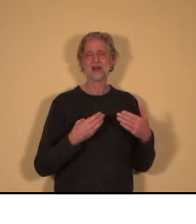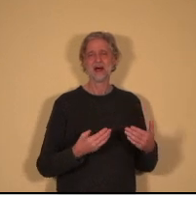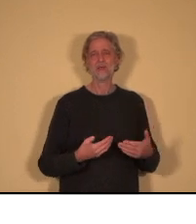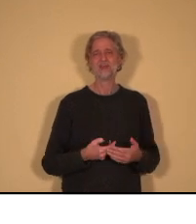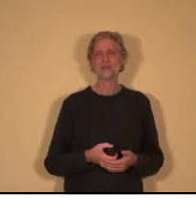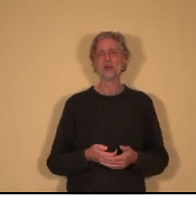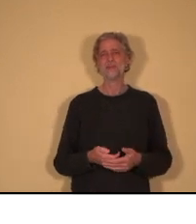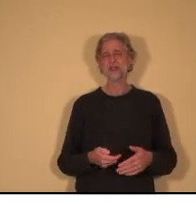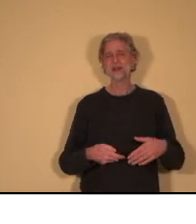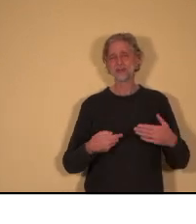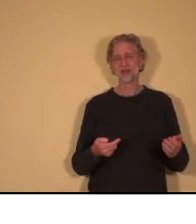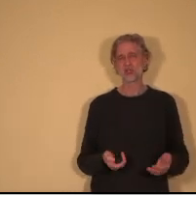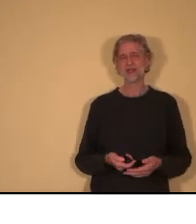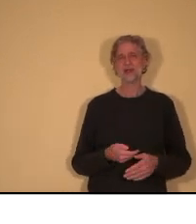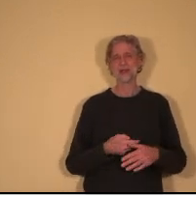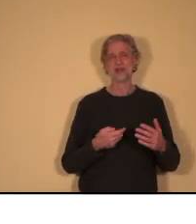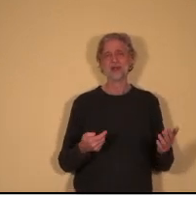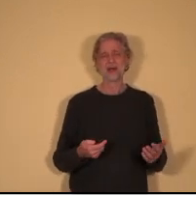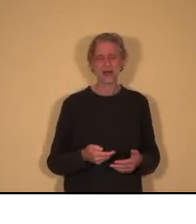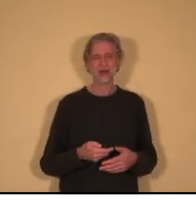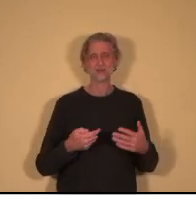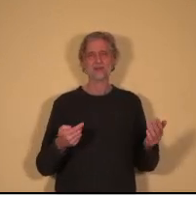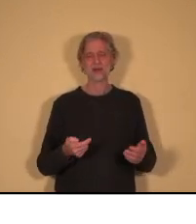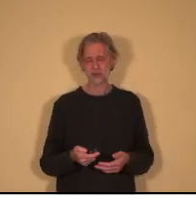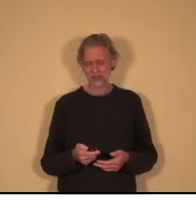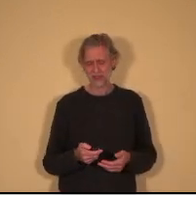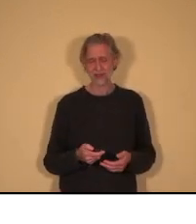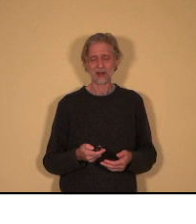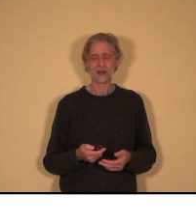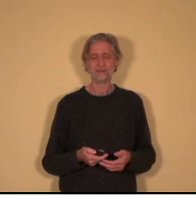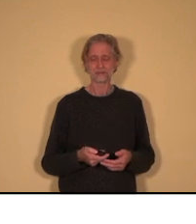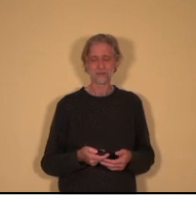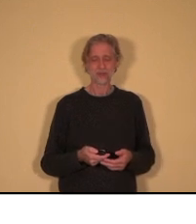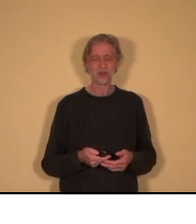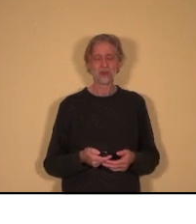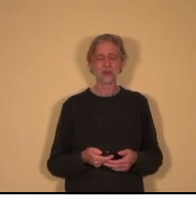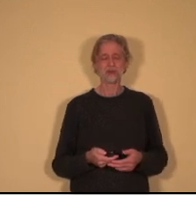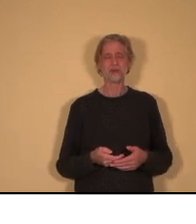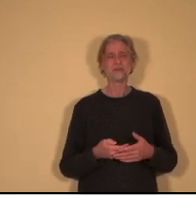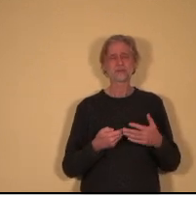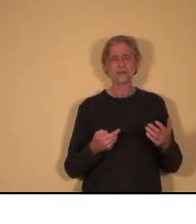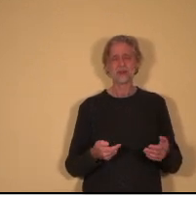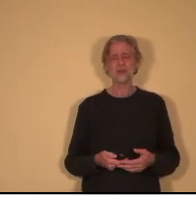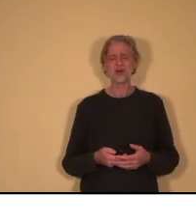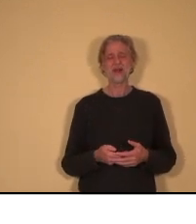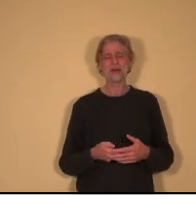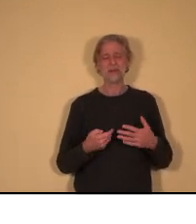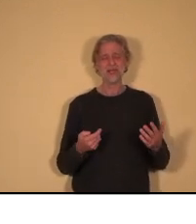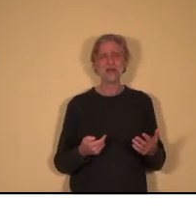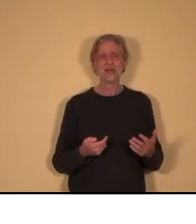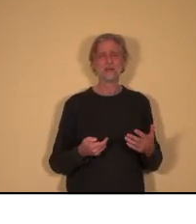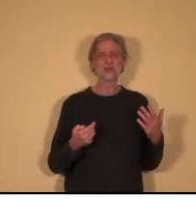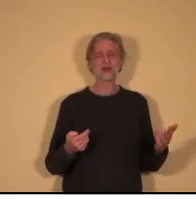eigentlich auf dieser Pyramide auf einer schlechteren Rang, also auf einem schlechteren Rang. Und unser